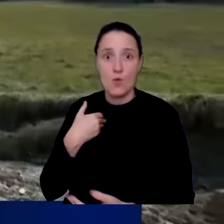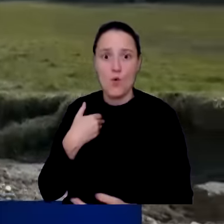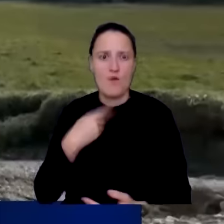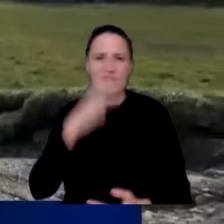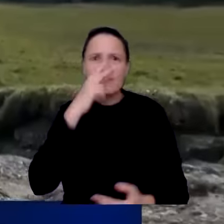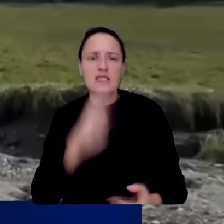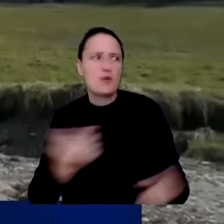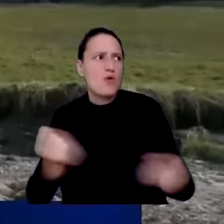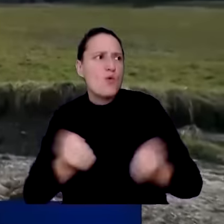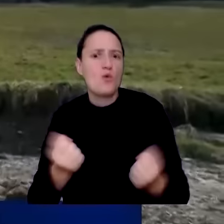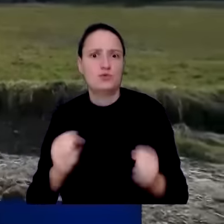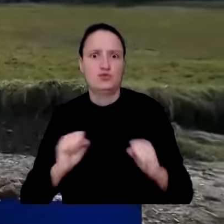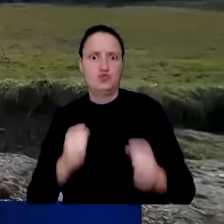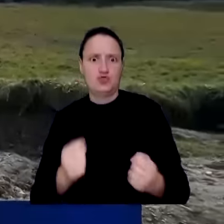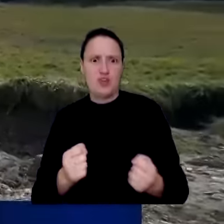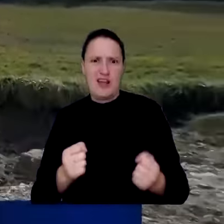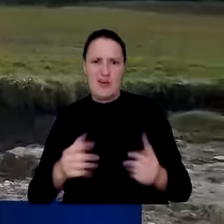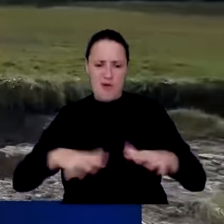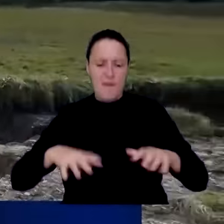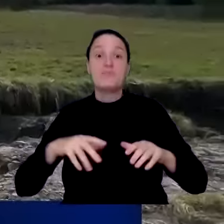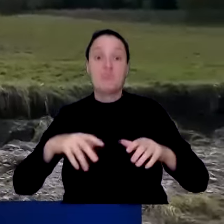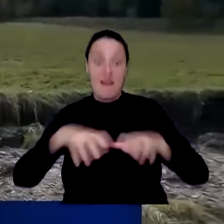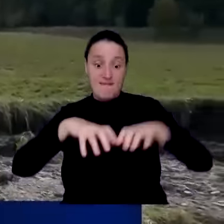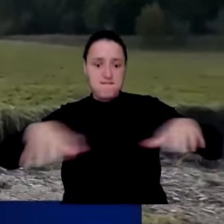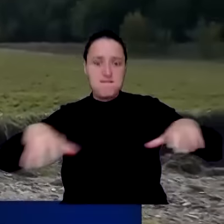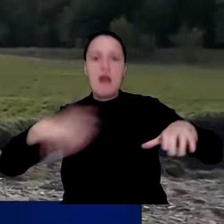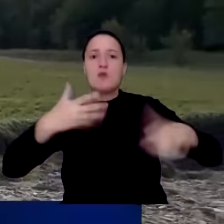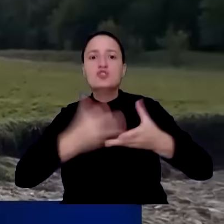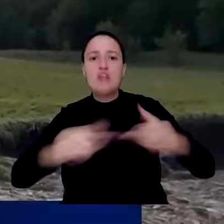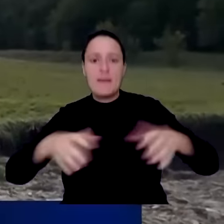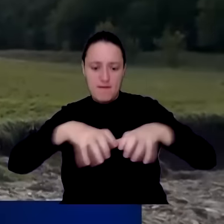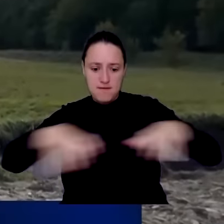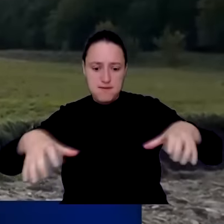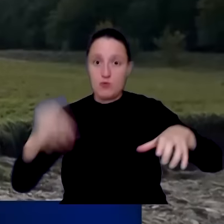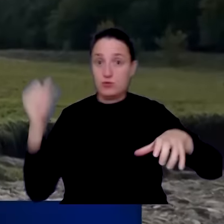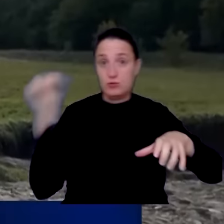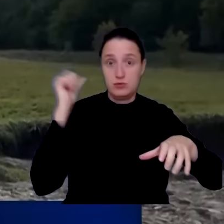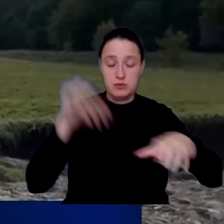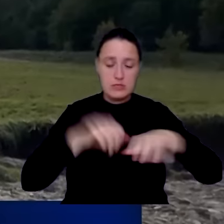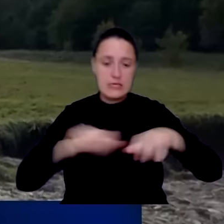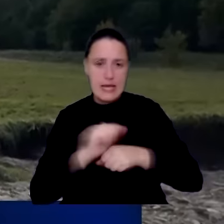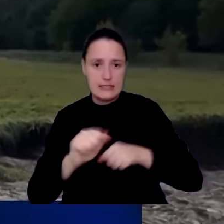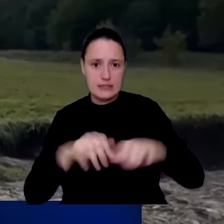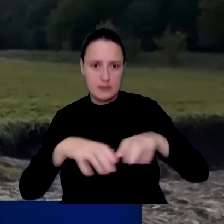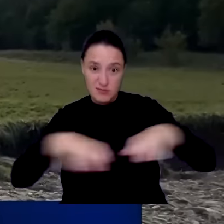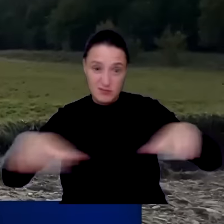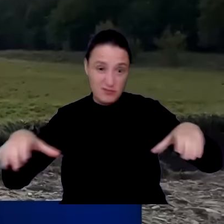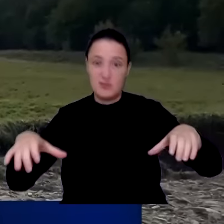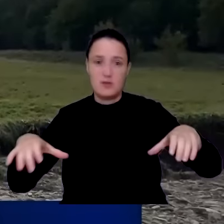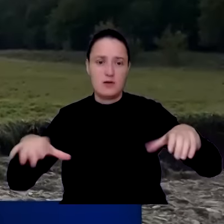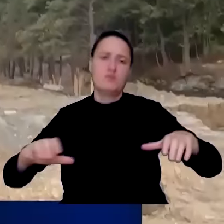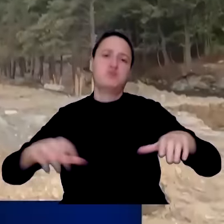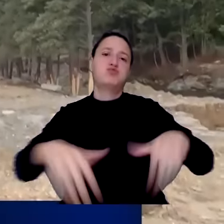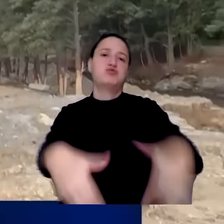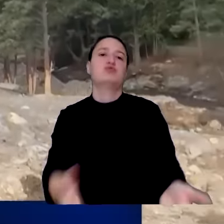oddziaływała właśnie na ten wał ziemny, który teraz mam już za swoimi plecami. Widzicie Państwo, to jest